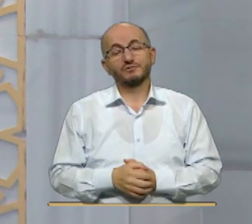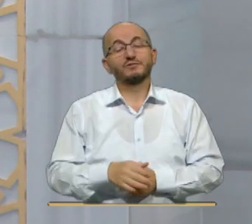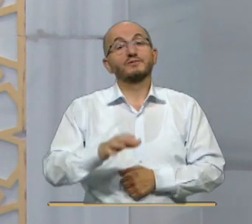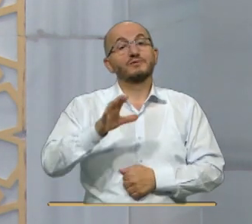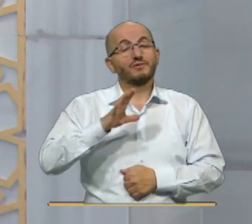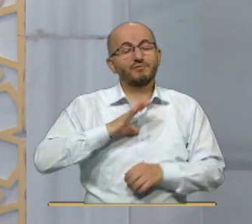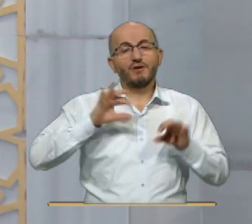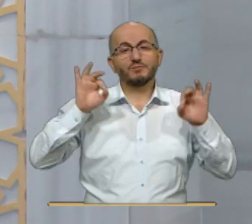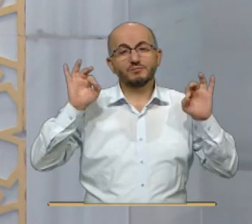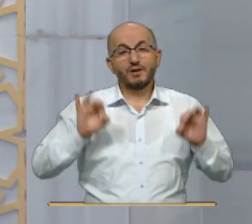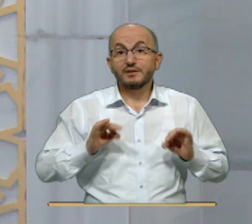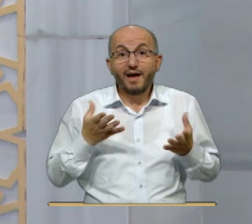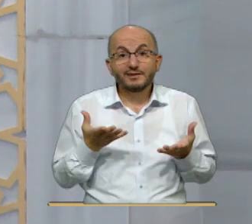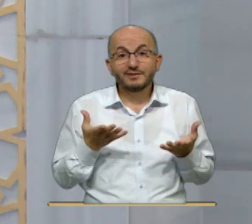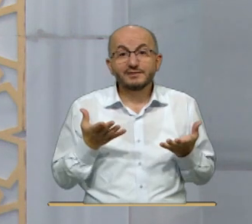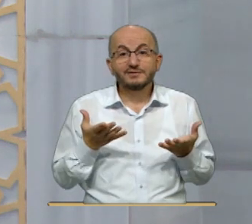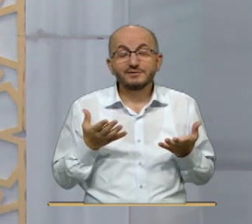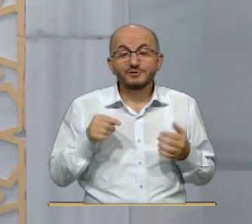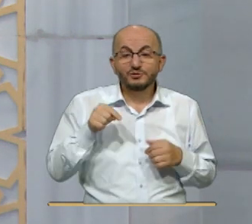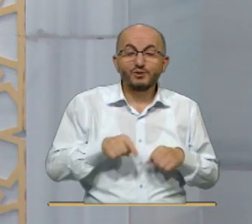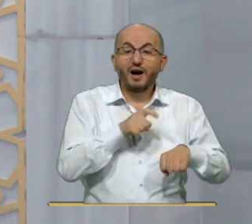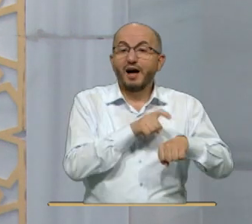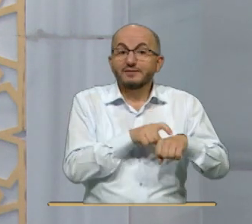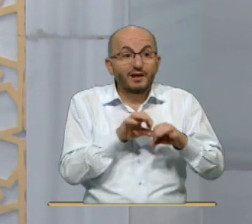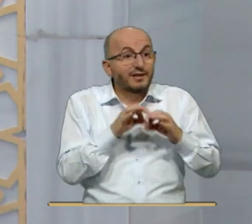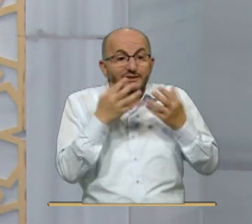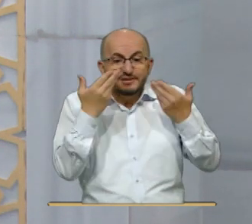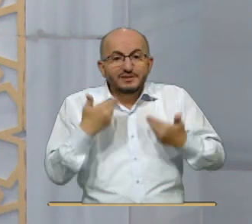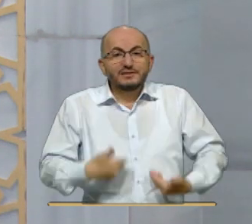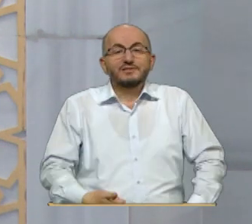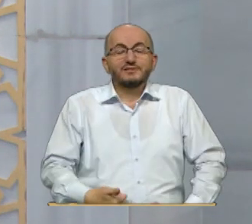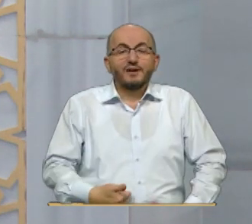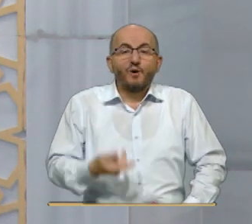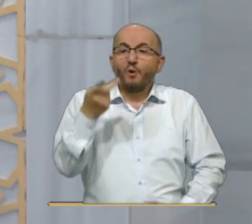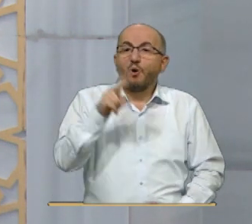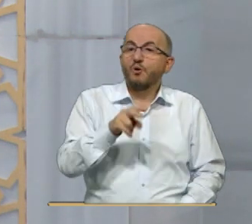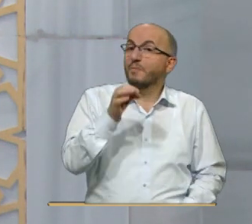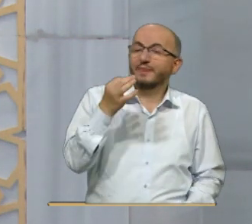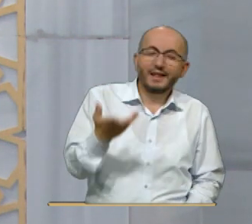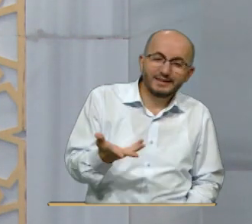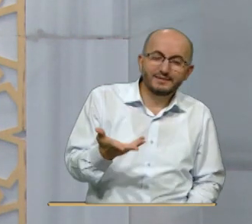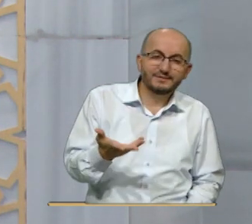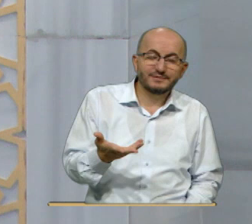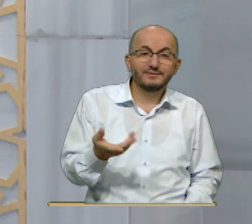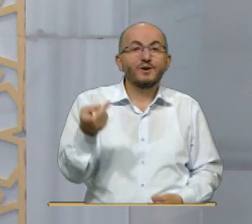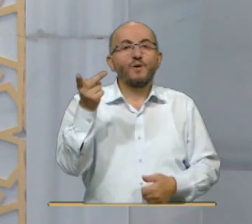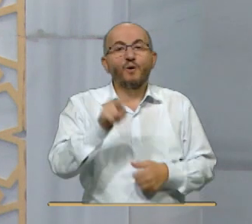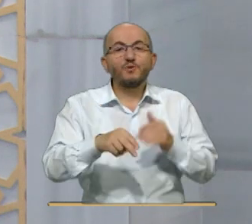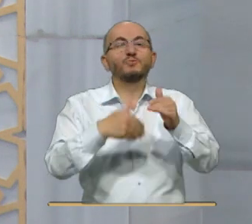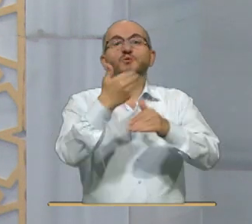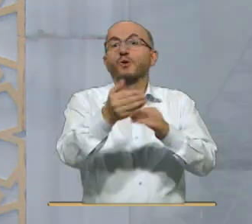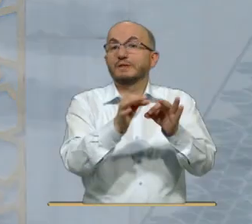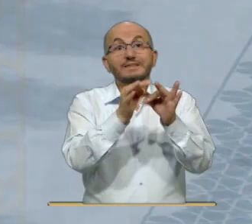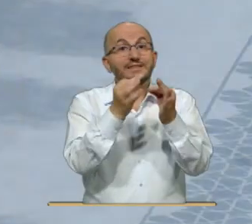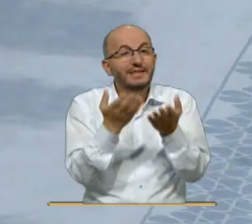Varlığımızın başlangıcı neydi? Şu anda ne haldeyiz? Ölüm nedir? Ölüm sonrası